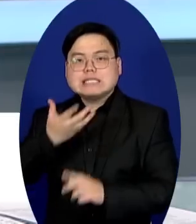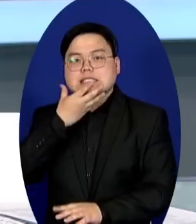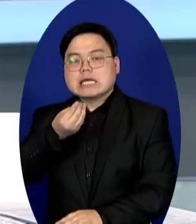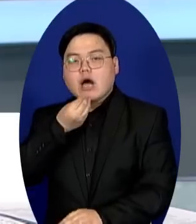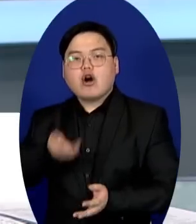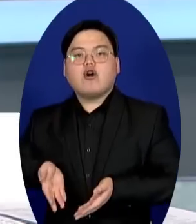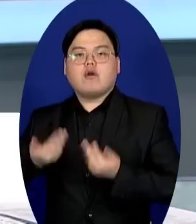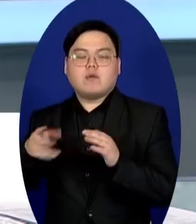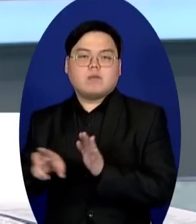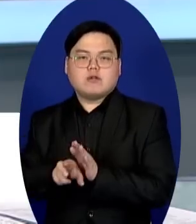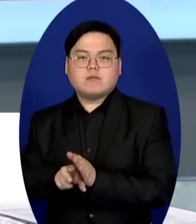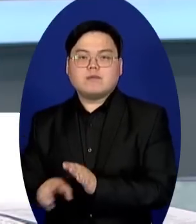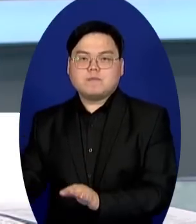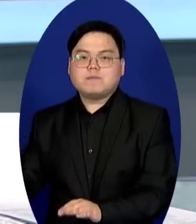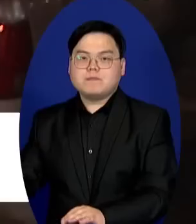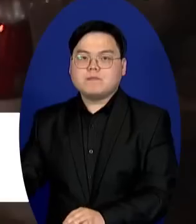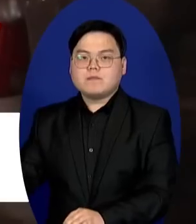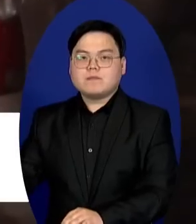нөхцөл орчин бүрдэх юм байна.